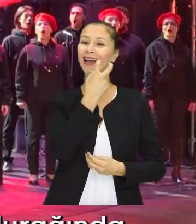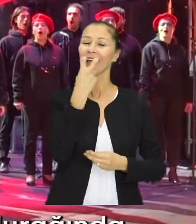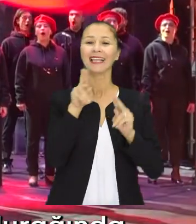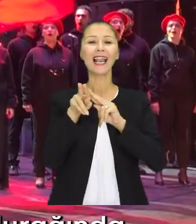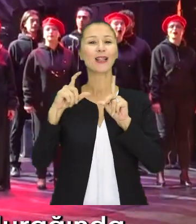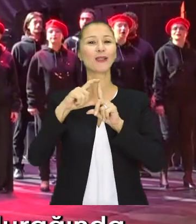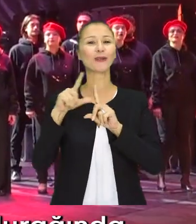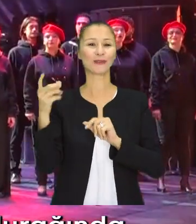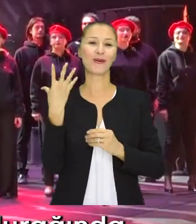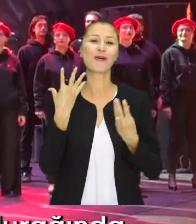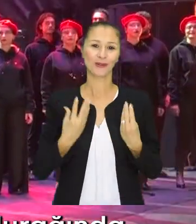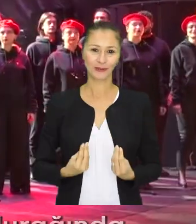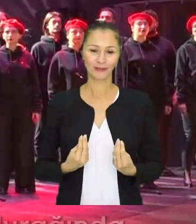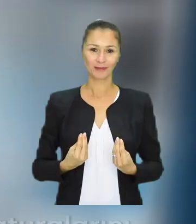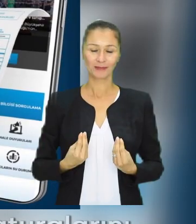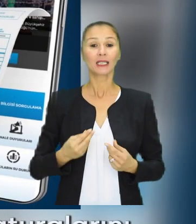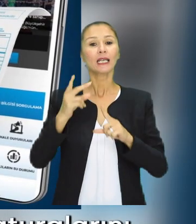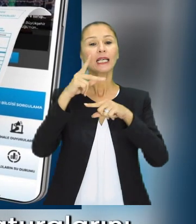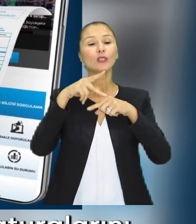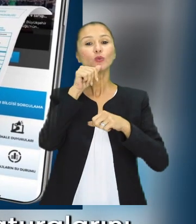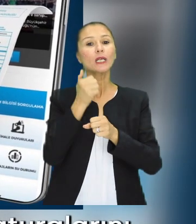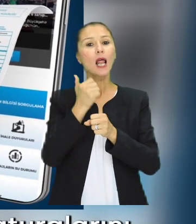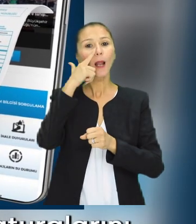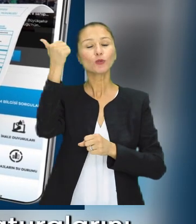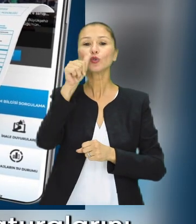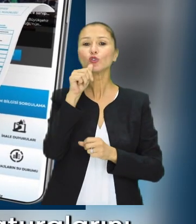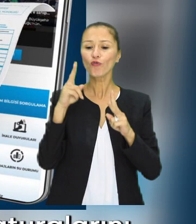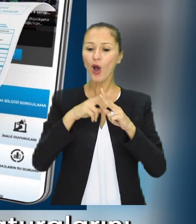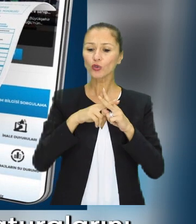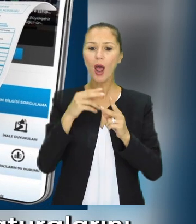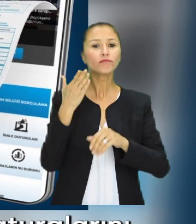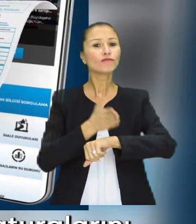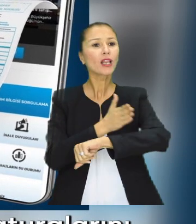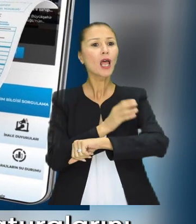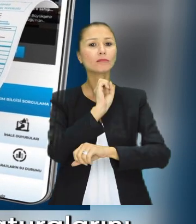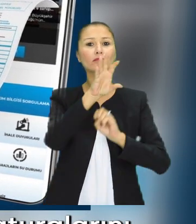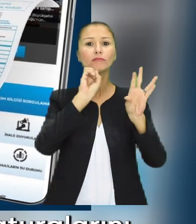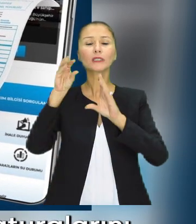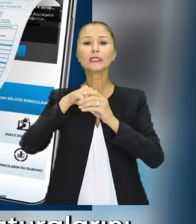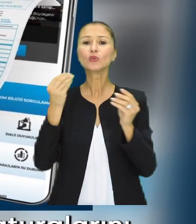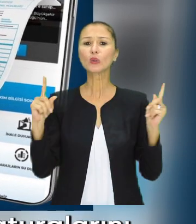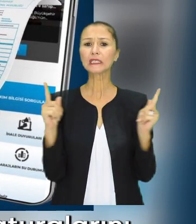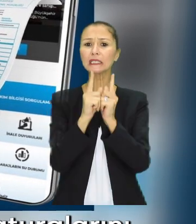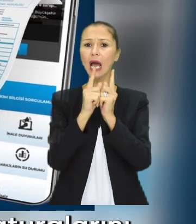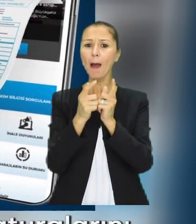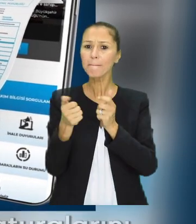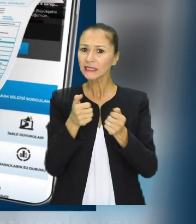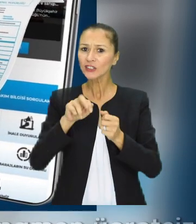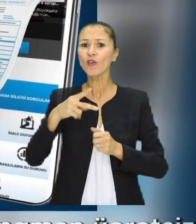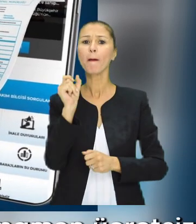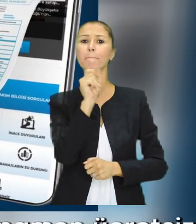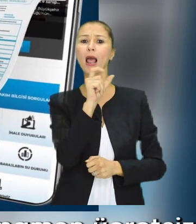ünlü sanatçı Kenan Doğulu sahne aldı. İSU Genel Müdürlüğü su faturalarını vatandaşlara artık kısa mesaj